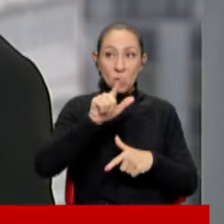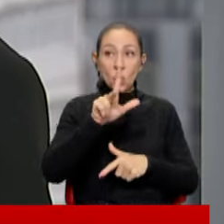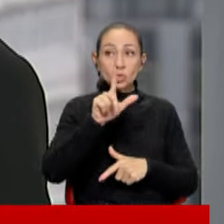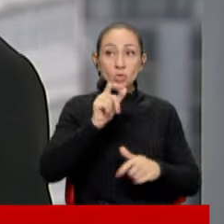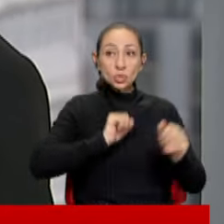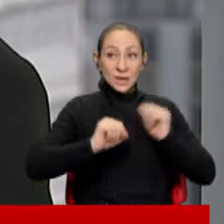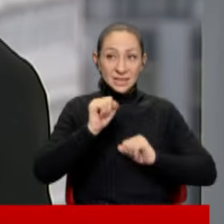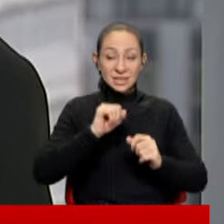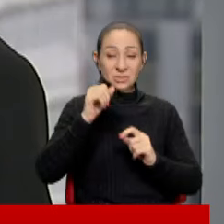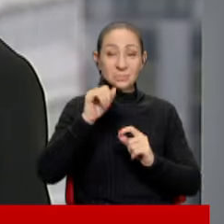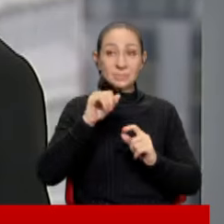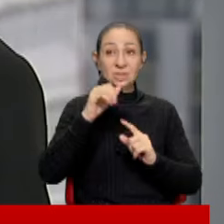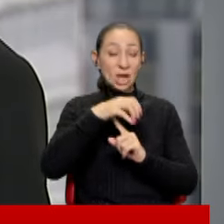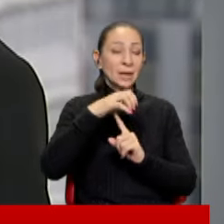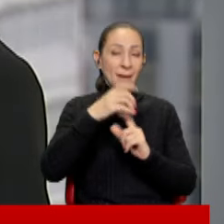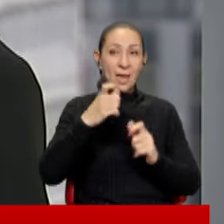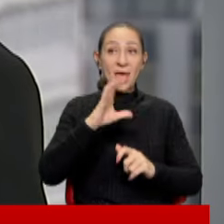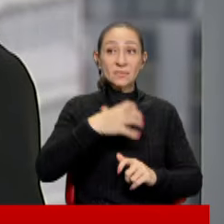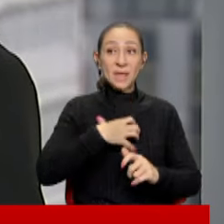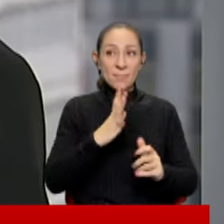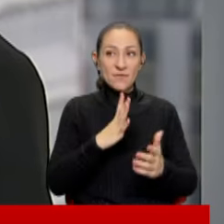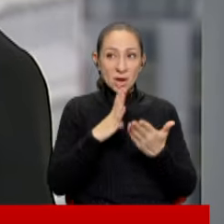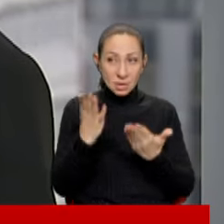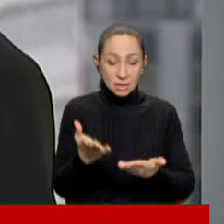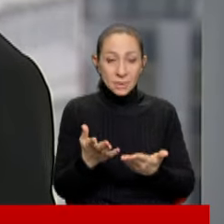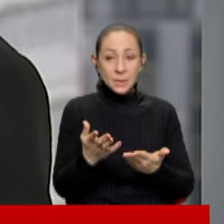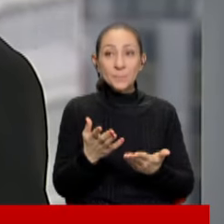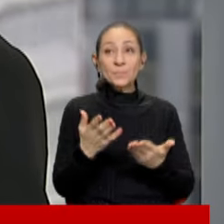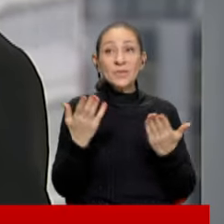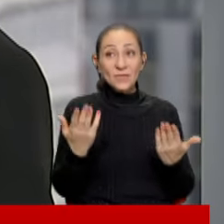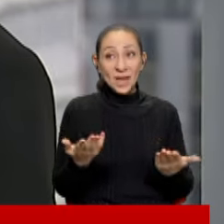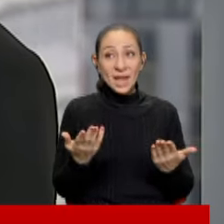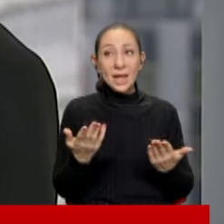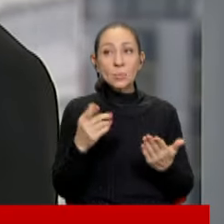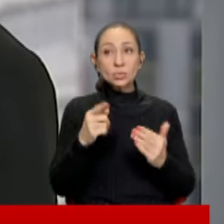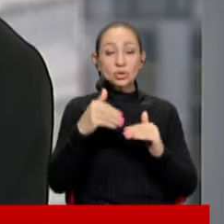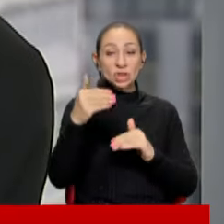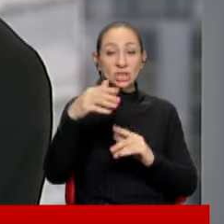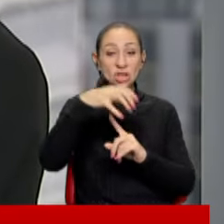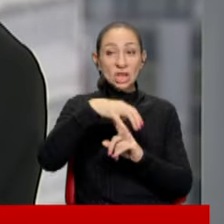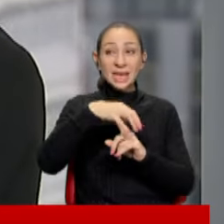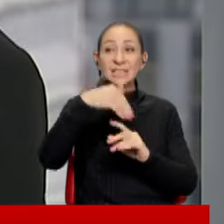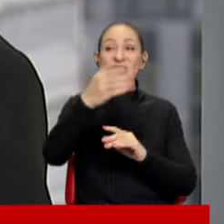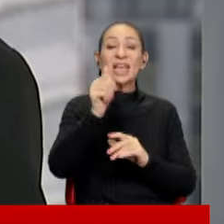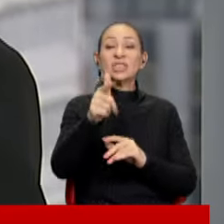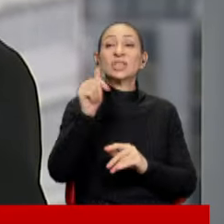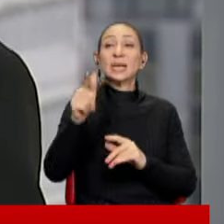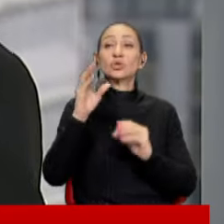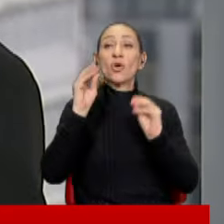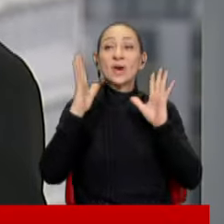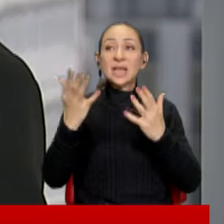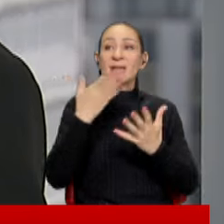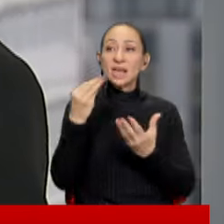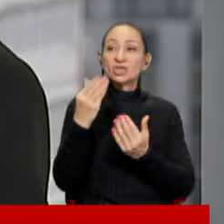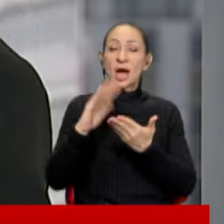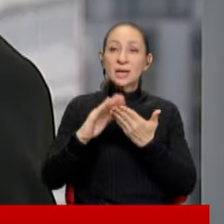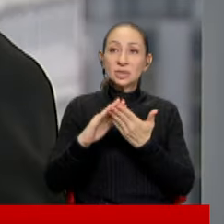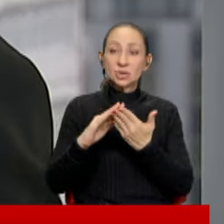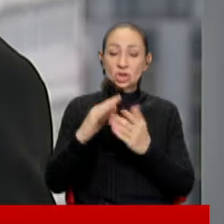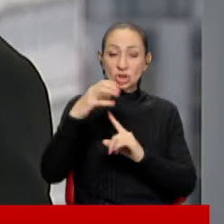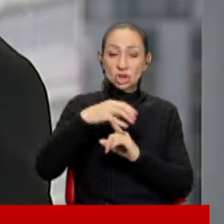üniversiteye, Çankaya 13 üniversiteye ev sahipliği yapıyor. Ve bunun dışında Çankaya dışındaki ilçelerden de çok fazla genç